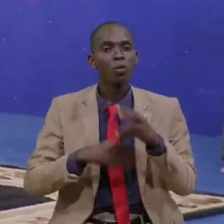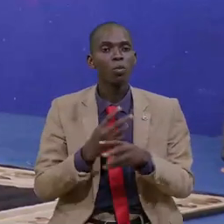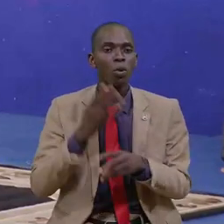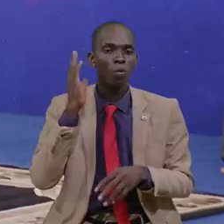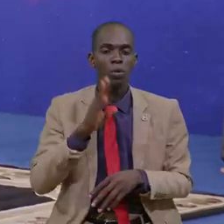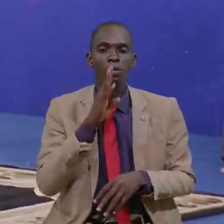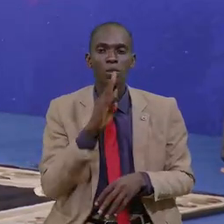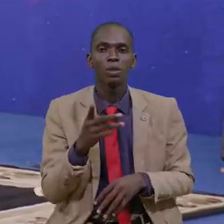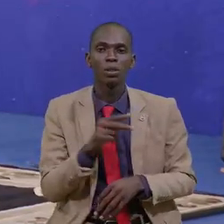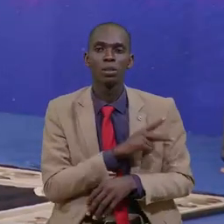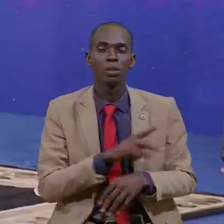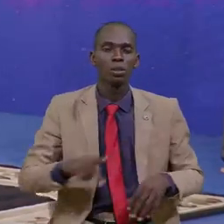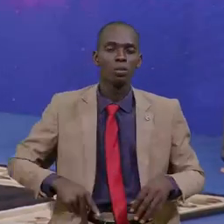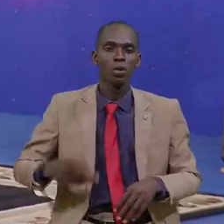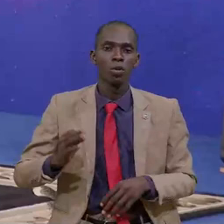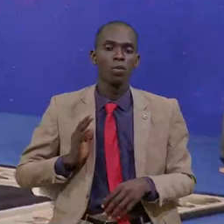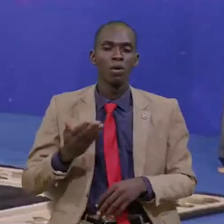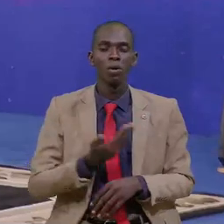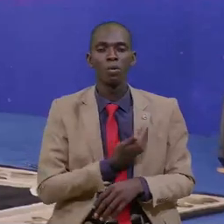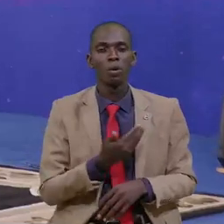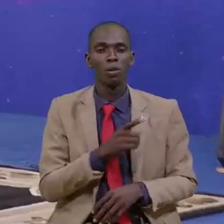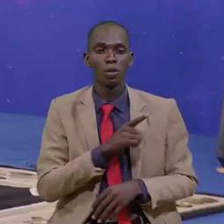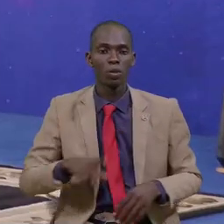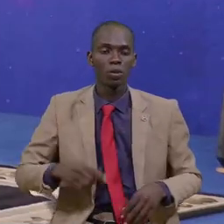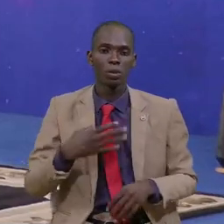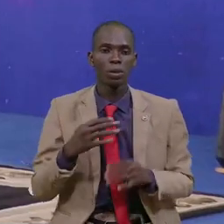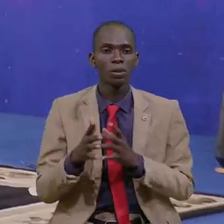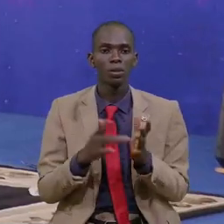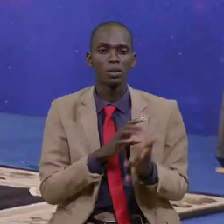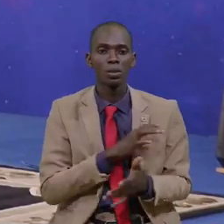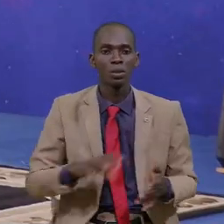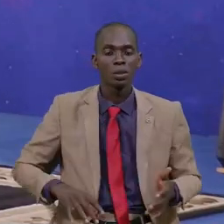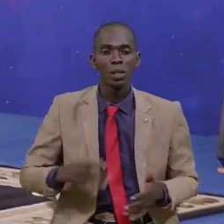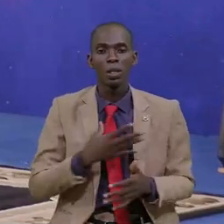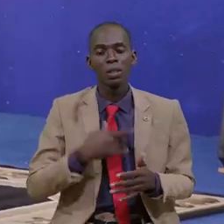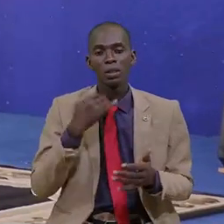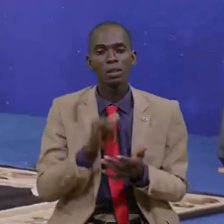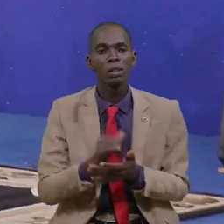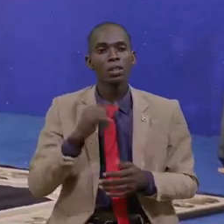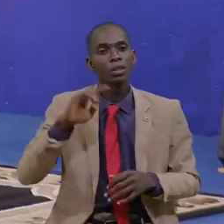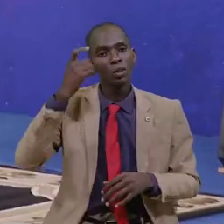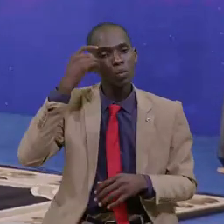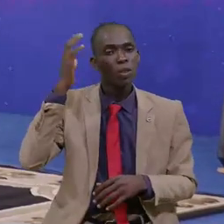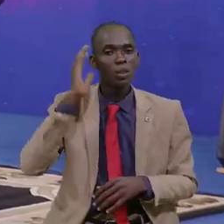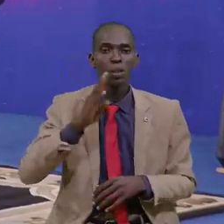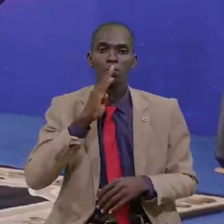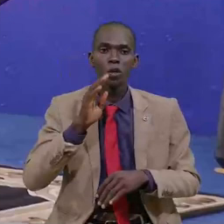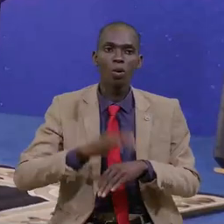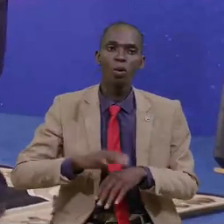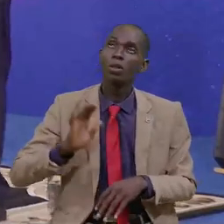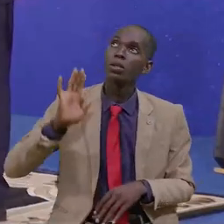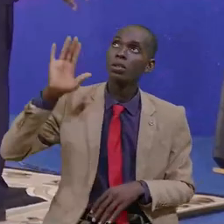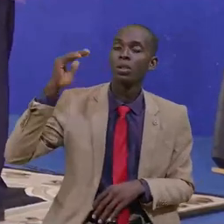notre Seigneur et de notre Seigneur Jésus-Christ. Et il dit, la domination repose sur l'épaule.